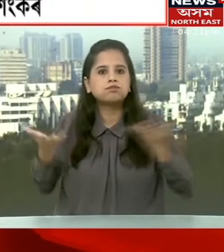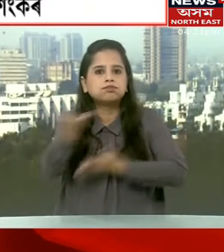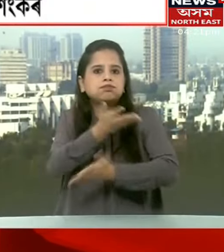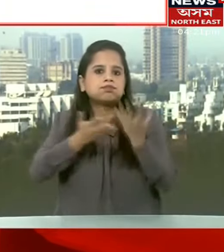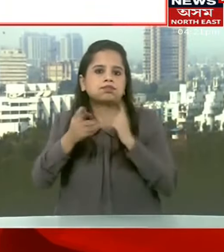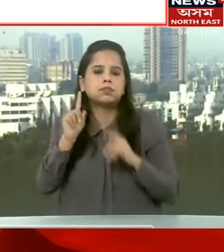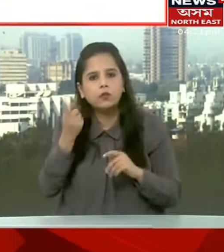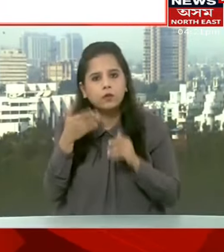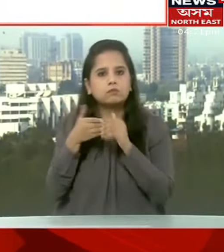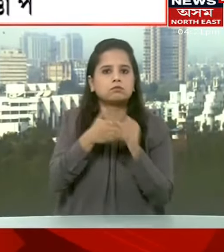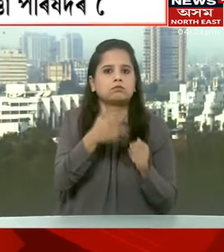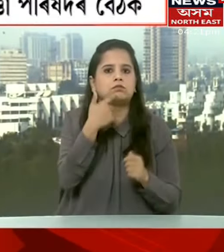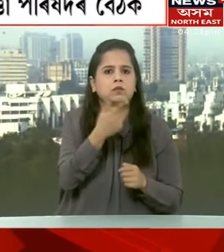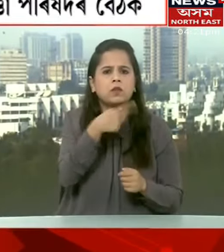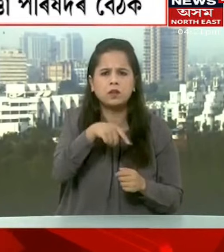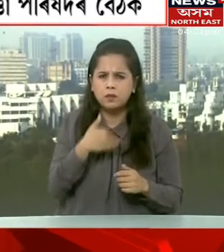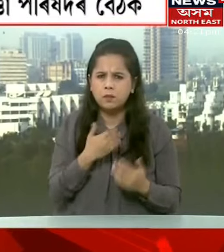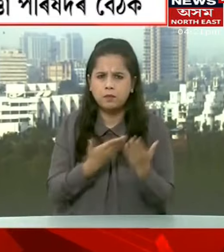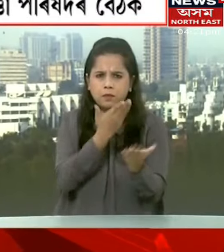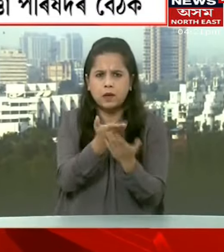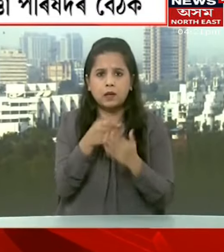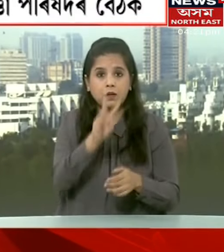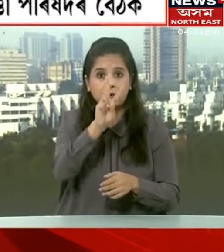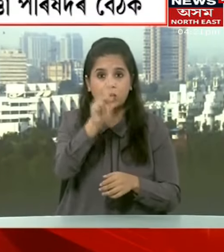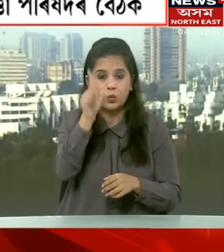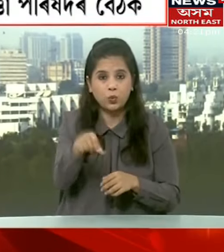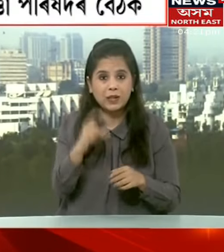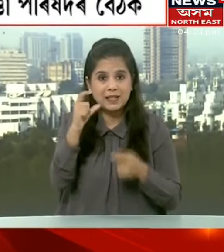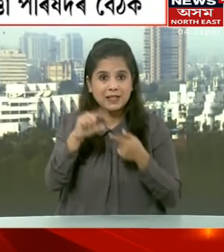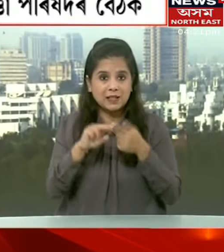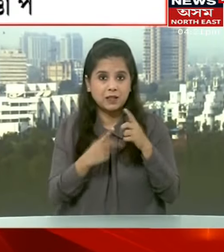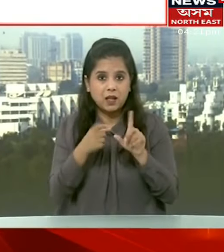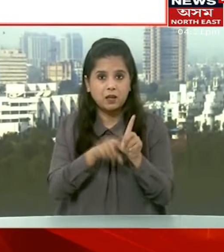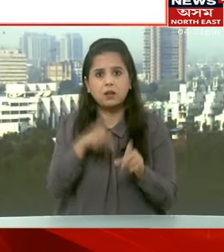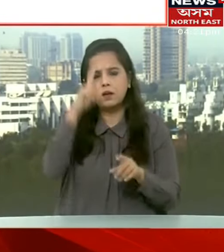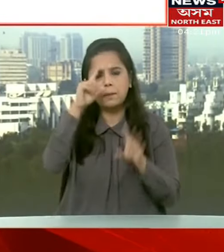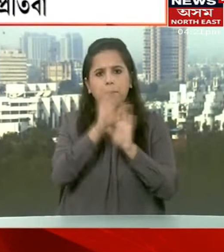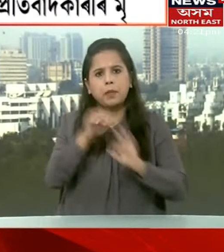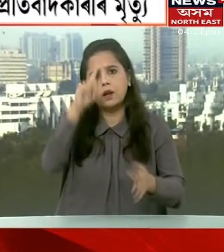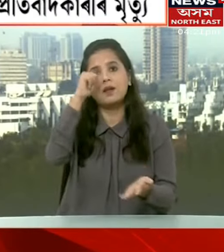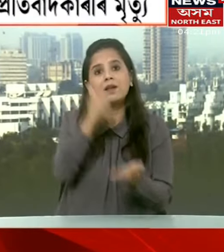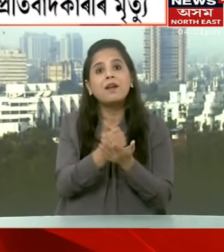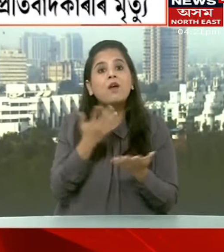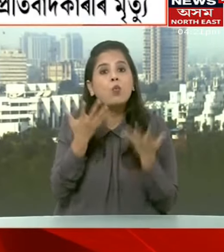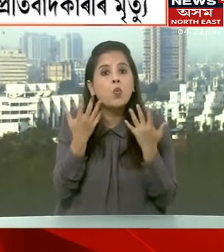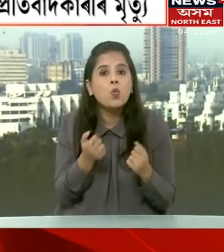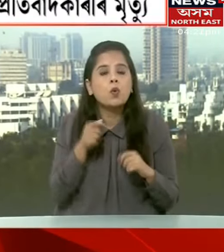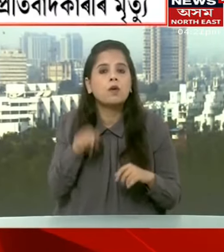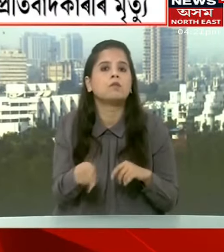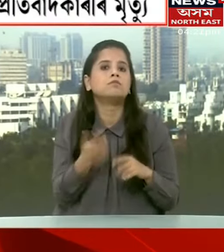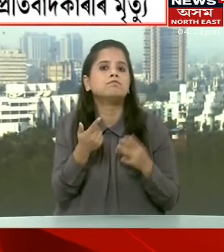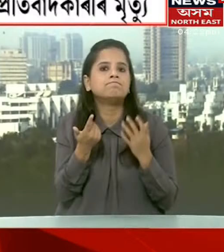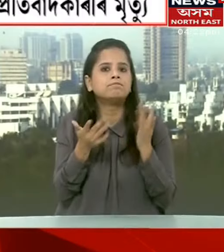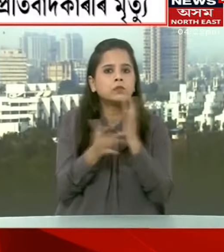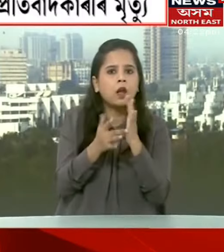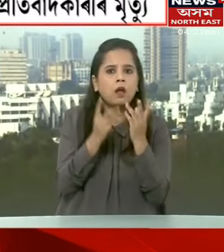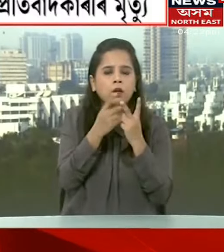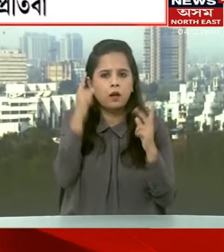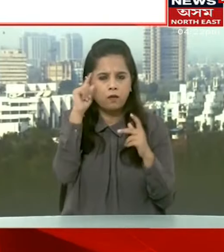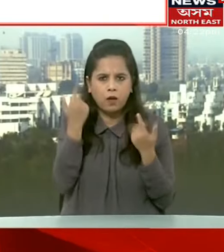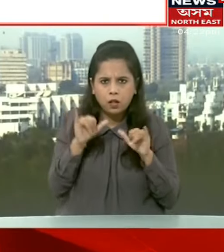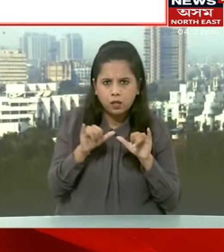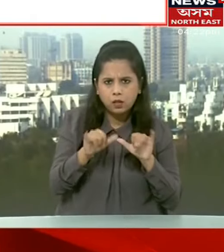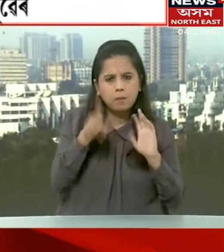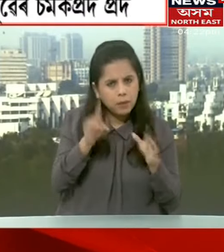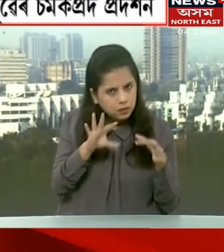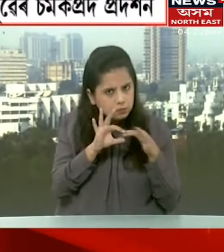मंत्री ने अपने संबोधन में कहा कि 21वीं शताब्दी में शांति स्थापना के लिए प्रौद्योगिकी और नवाचार को सशक्त पारिस्थितिकी तंत्र से